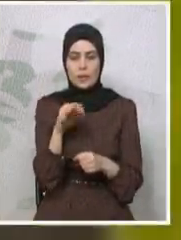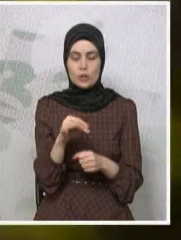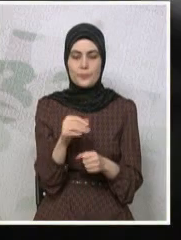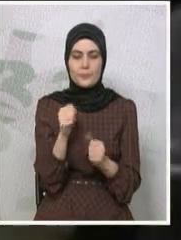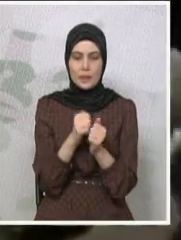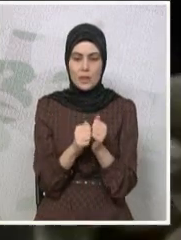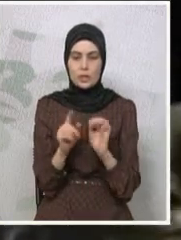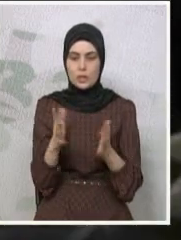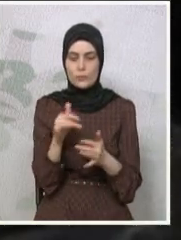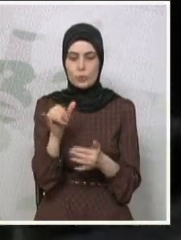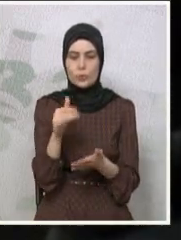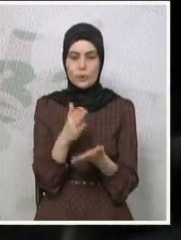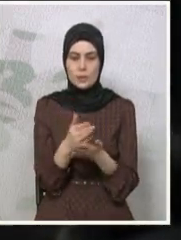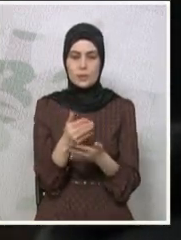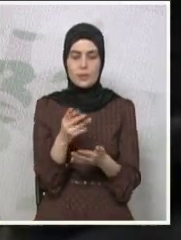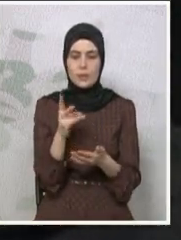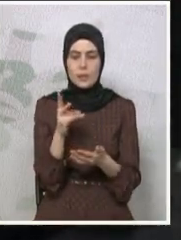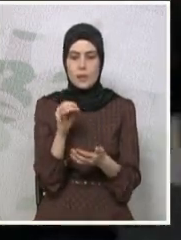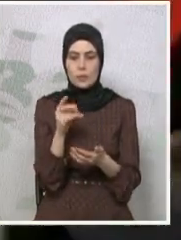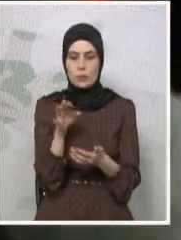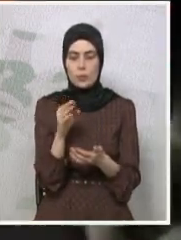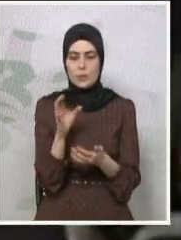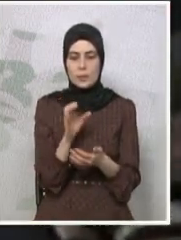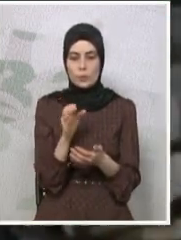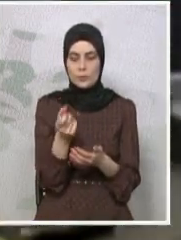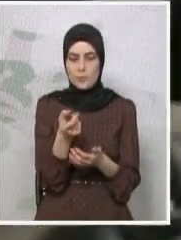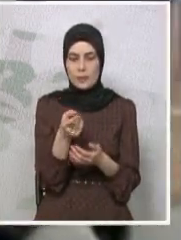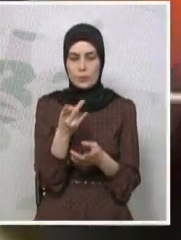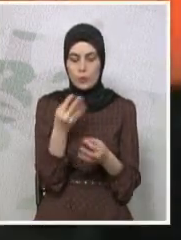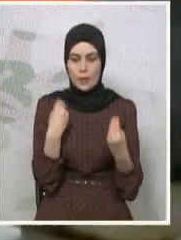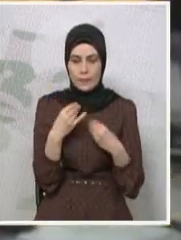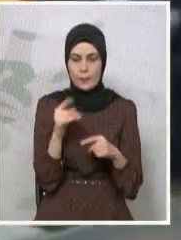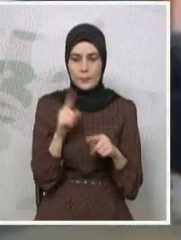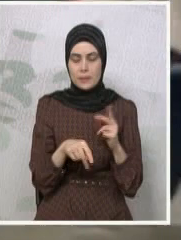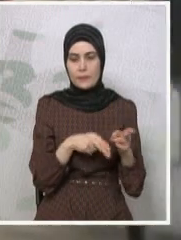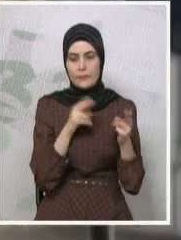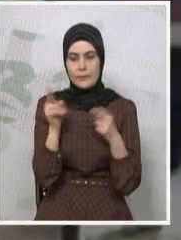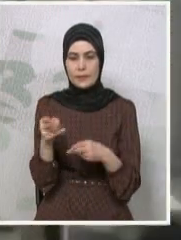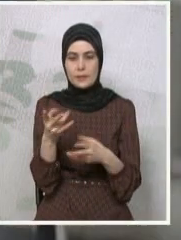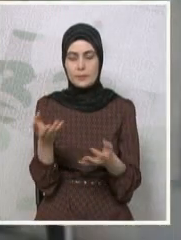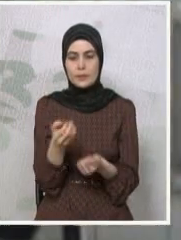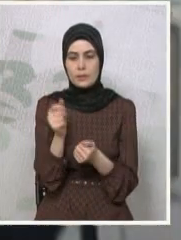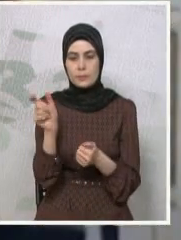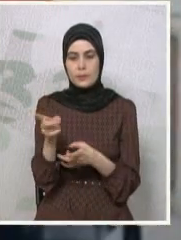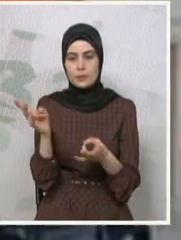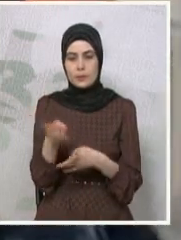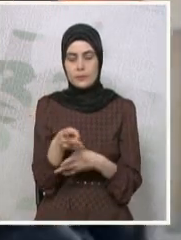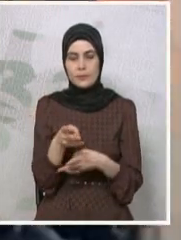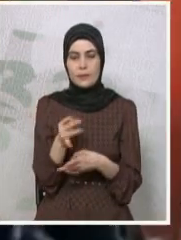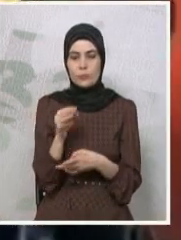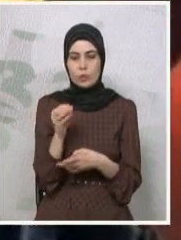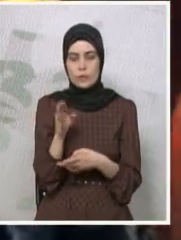каждое действие у них есть лишь несколько секунд. Одеться, выехать и выполнить боевое развертывание, спасти пострадавшего, имущество